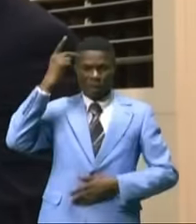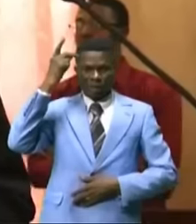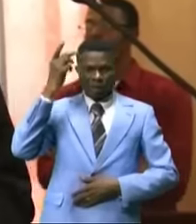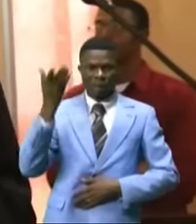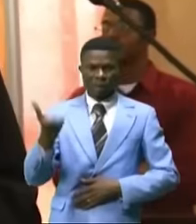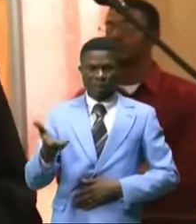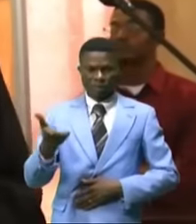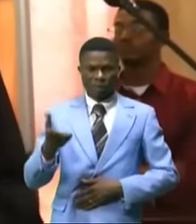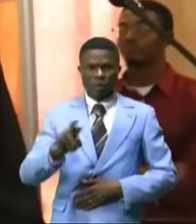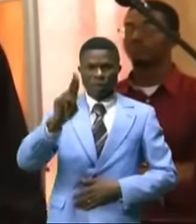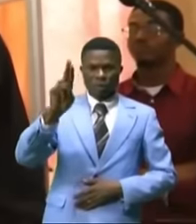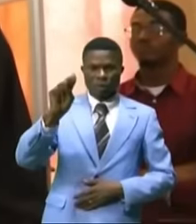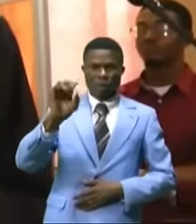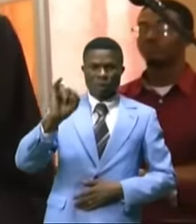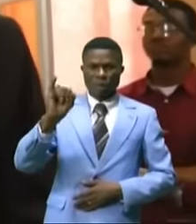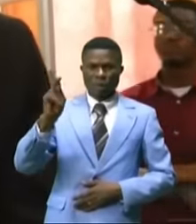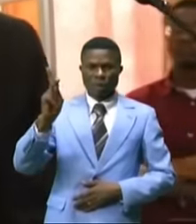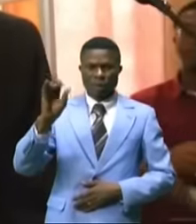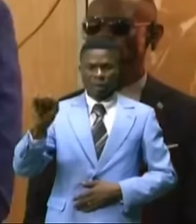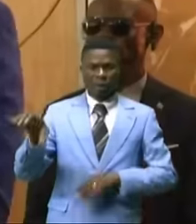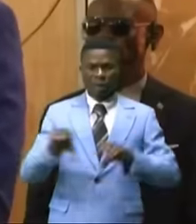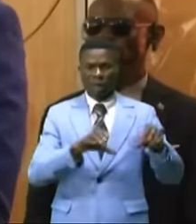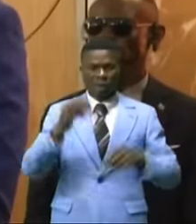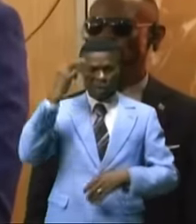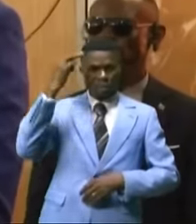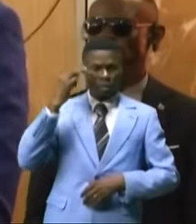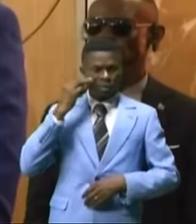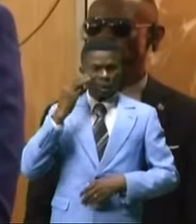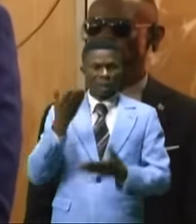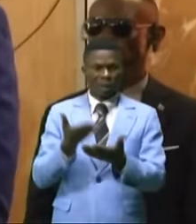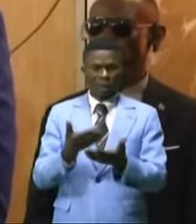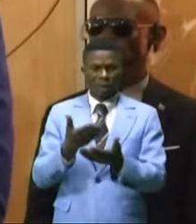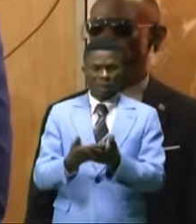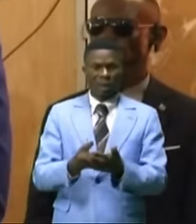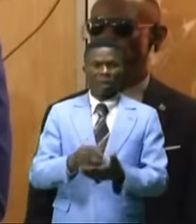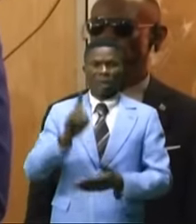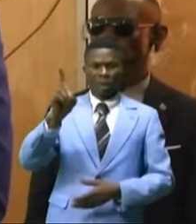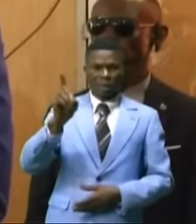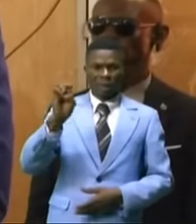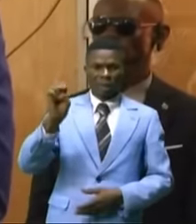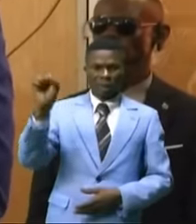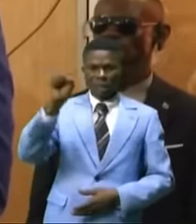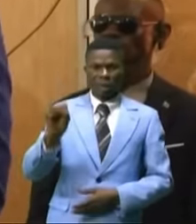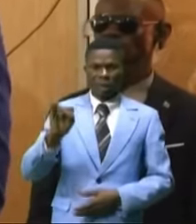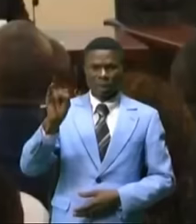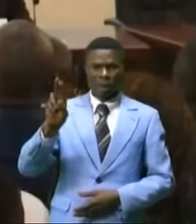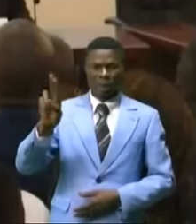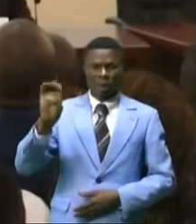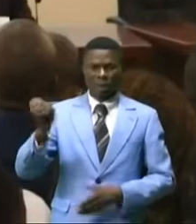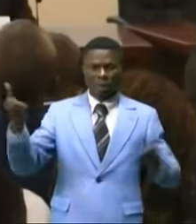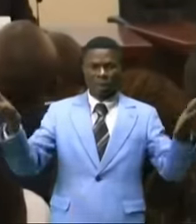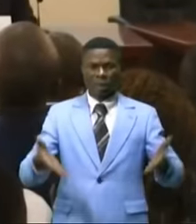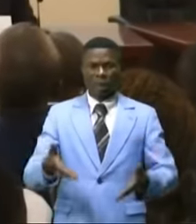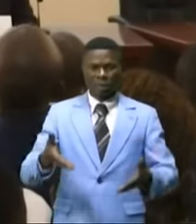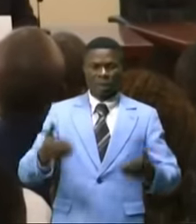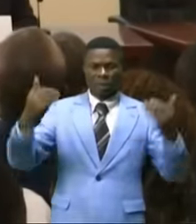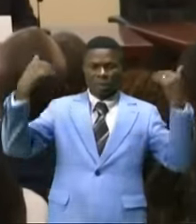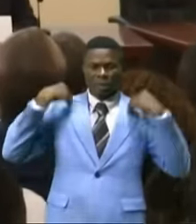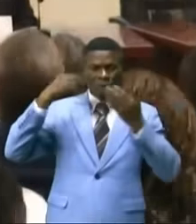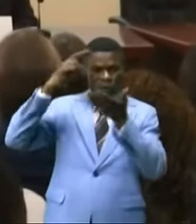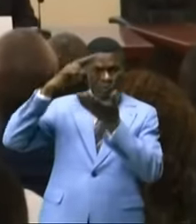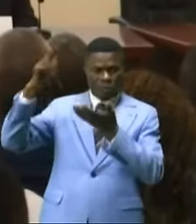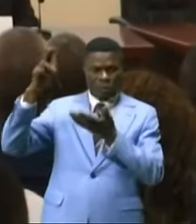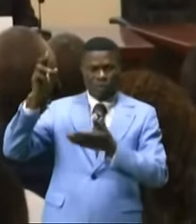Kinshasa. Cérémonie présidée par le ministre des tutelles Désiré Nzinga Birionze en présence des corps académiques